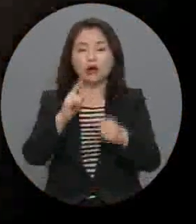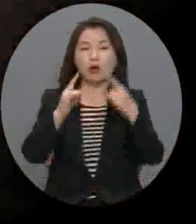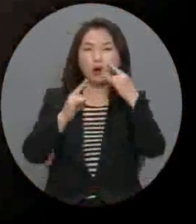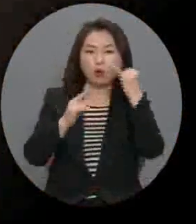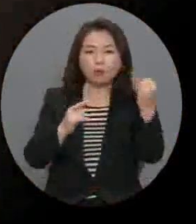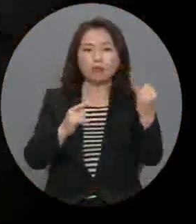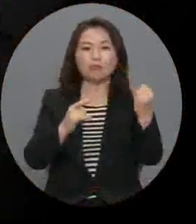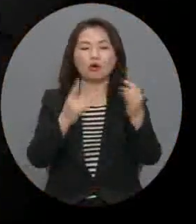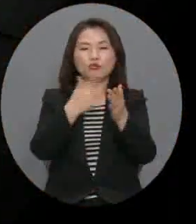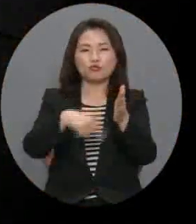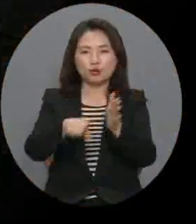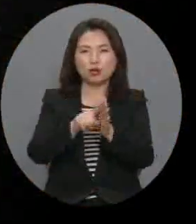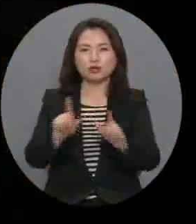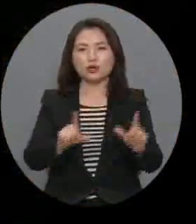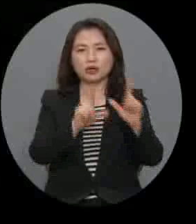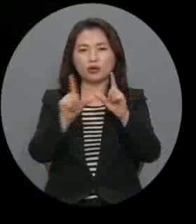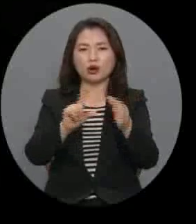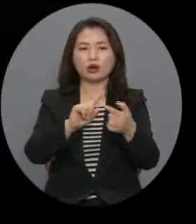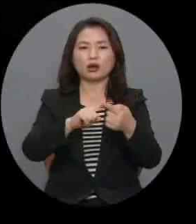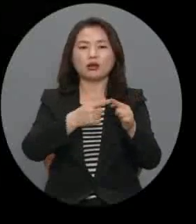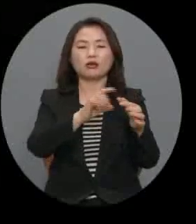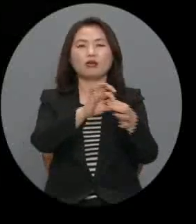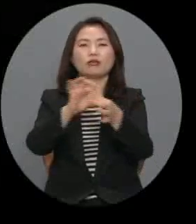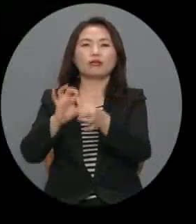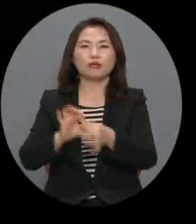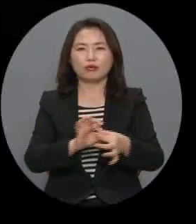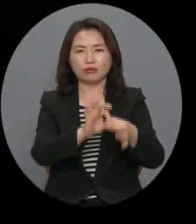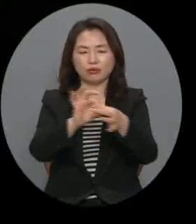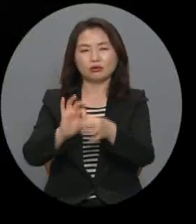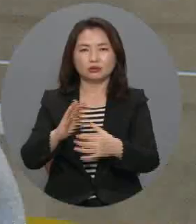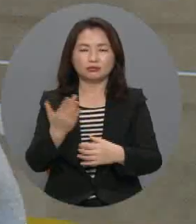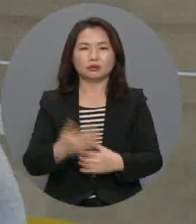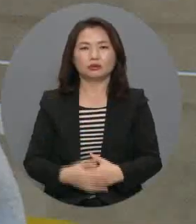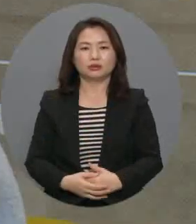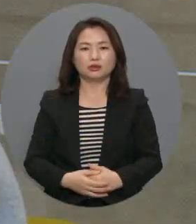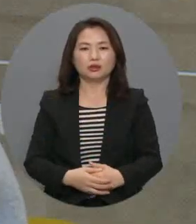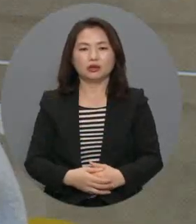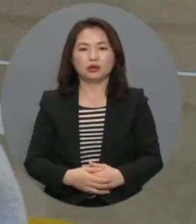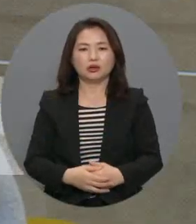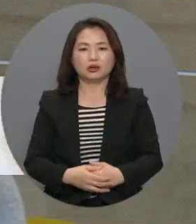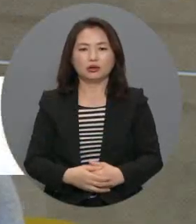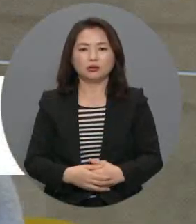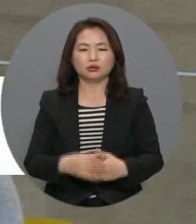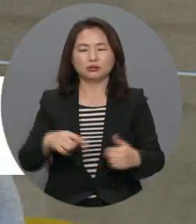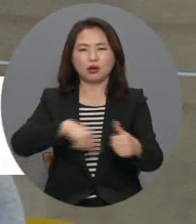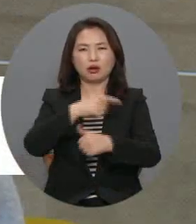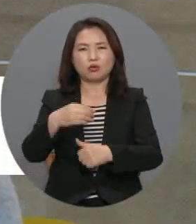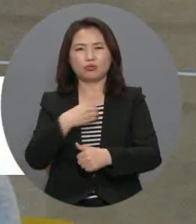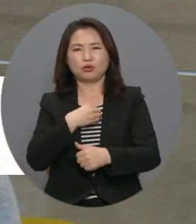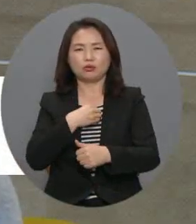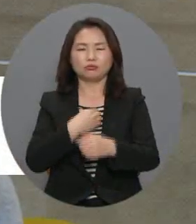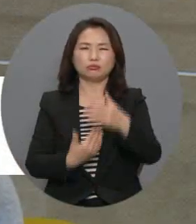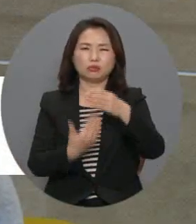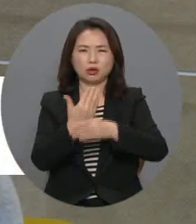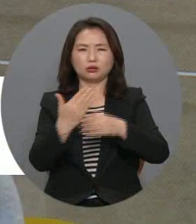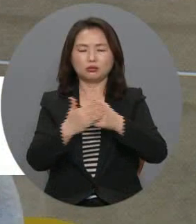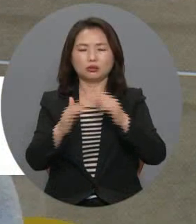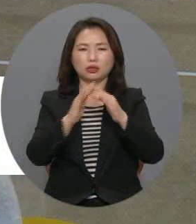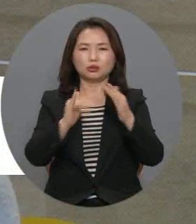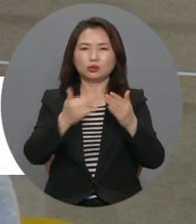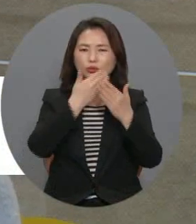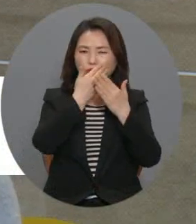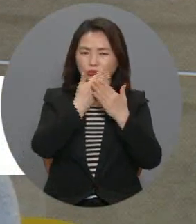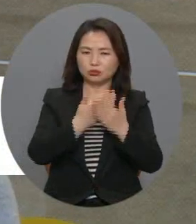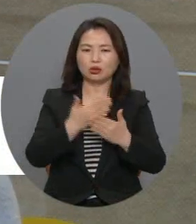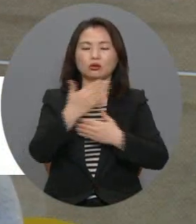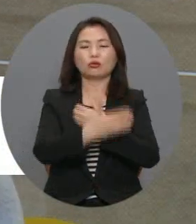어머니, 위해, 생활 같은 말과 진하게 연결됐습니다. 위험한 상황이 되니까 더욱더 가족의 소중함이라든지